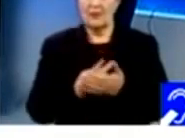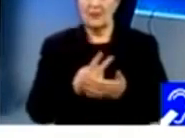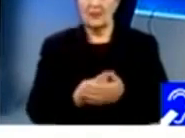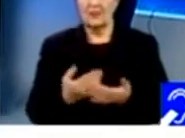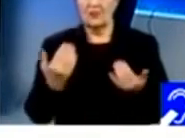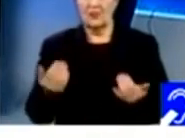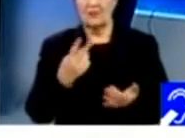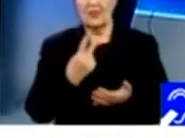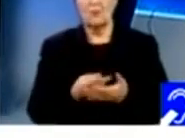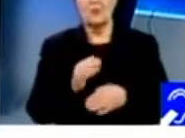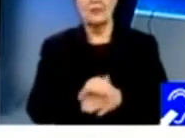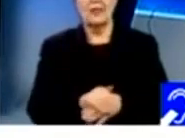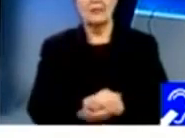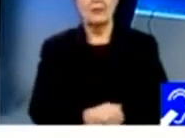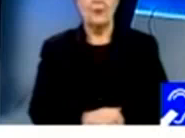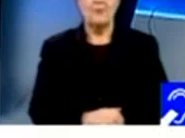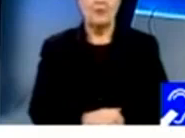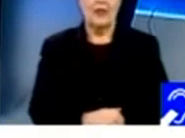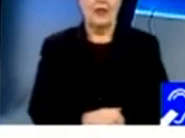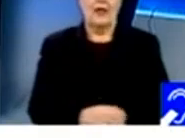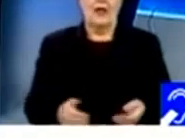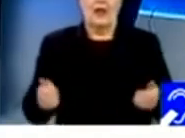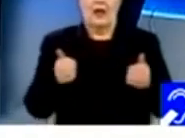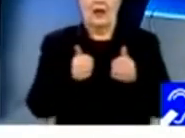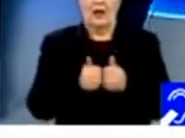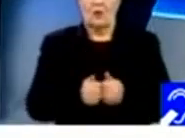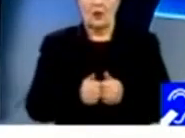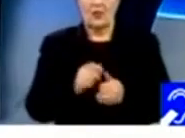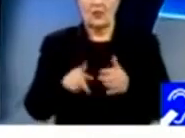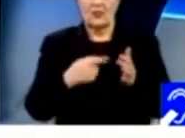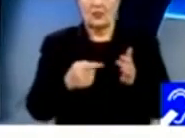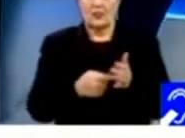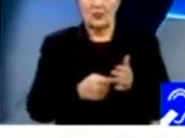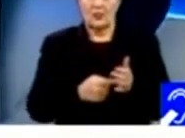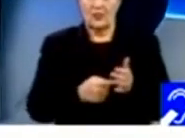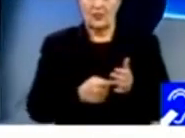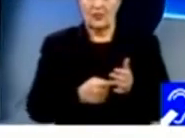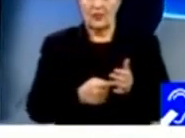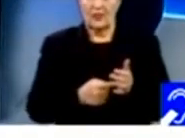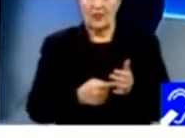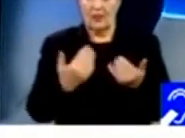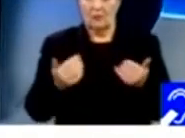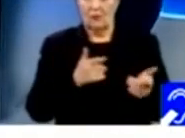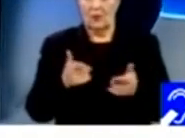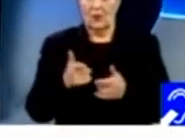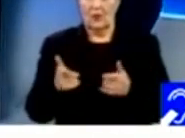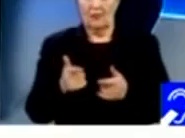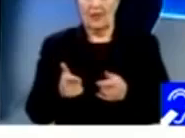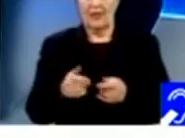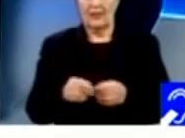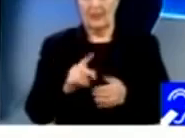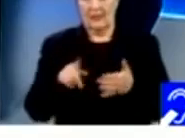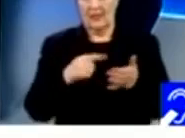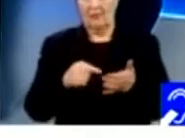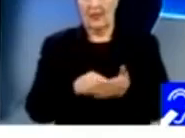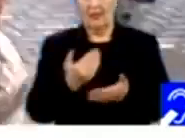acum vă demonstrez. Da. Acum aș ruga colegii să pună pe post întrebările pregătite pentru contracandidații din platoul